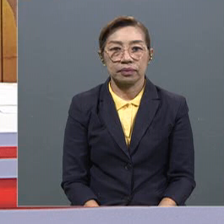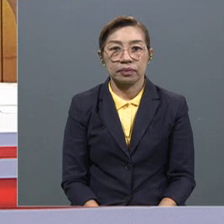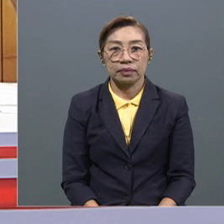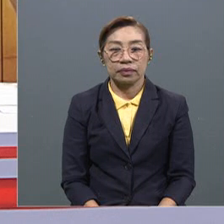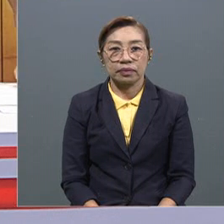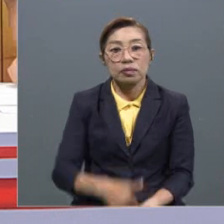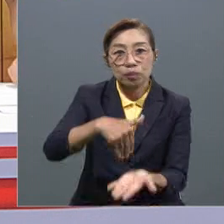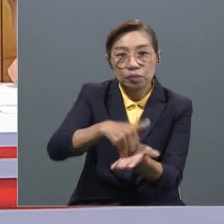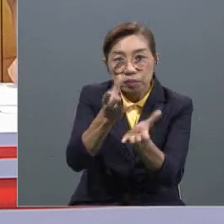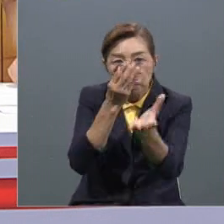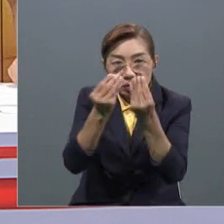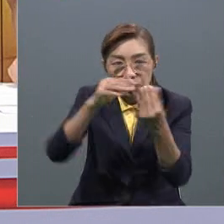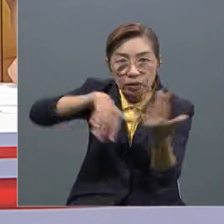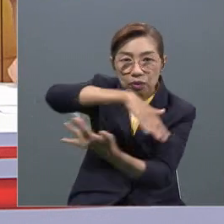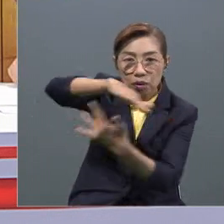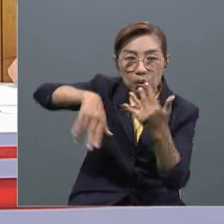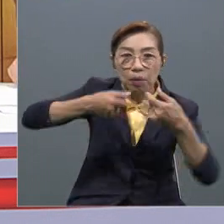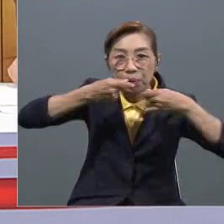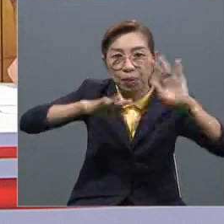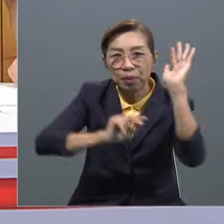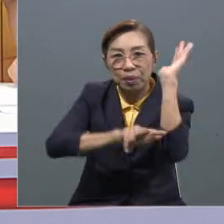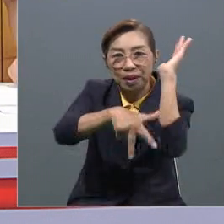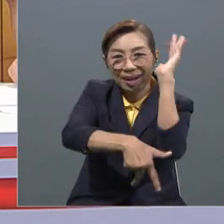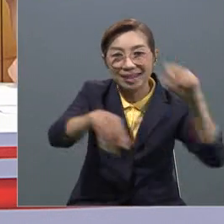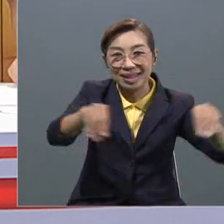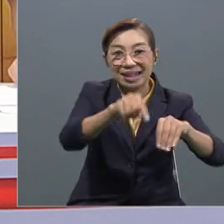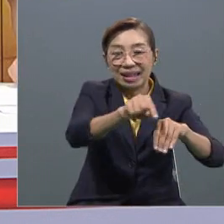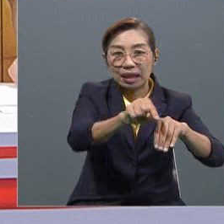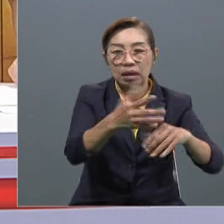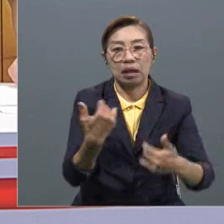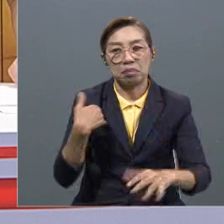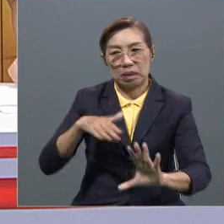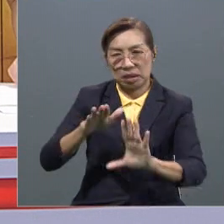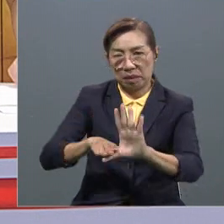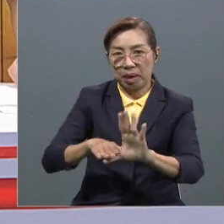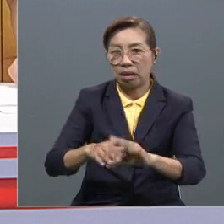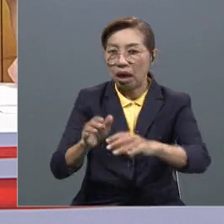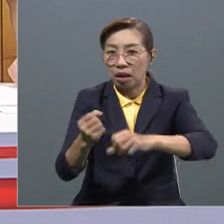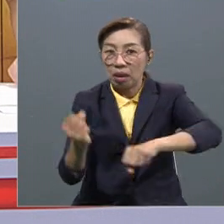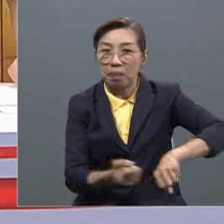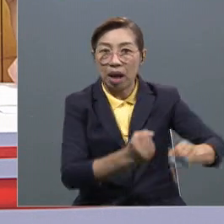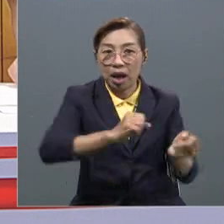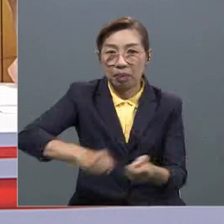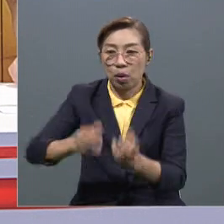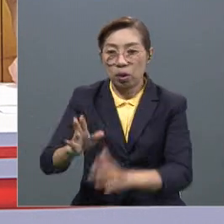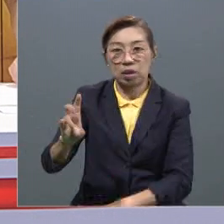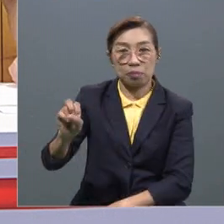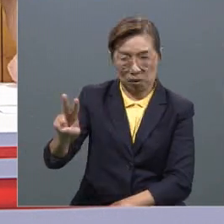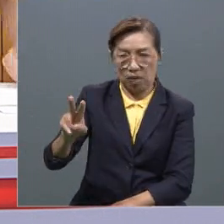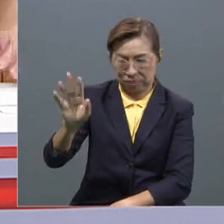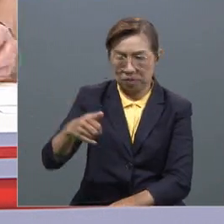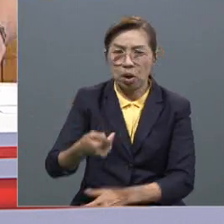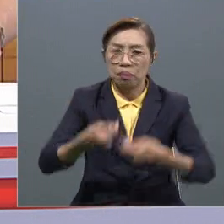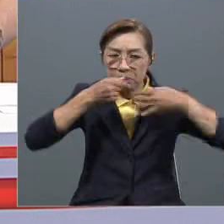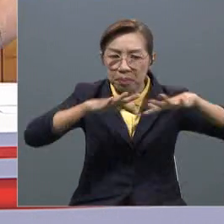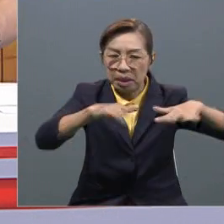ศูนย์ศึกษาเรียนรู้ระบบนิเวศน์ป่าชายเลนศิรินาถราชินีรับสมัคร 72ฝีพายจิตอาสาพ่ายเรือคายยักษ์เก็บ